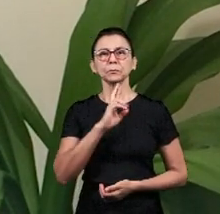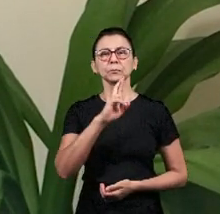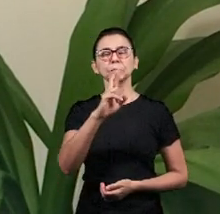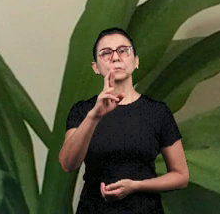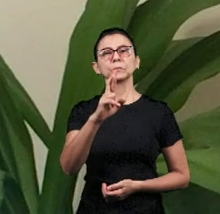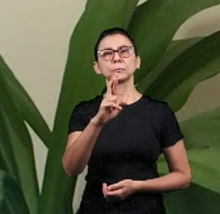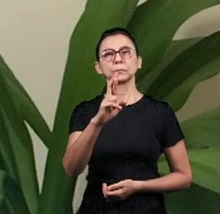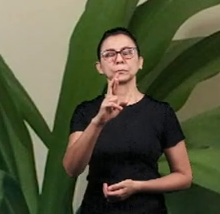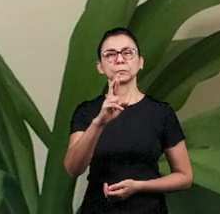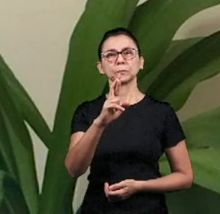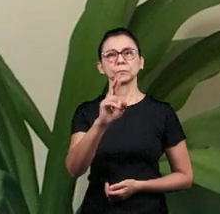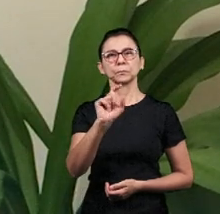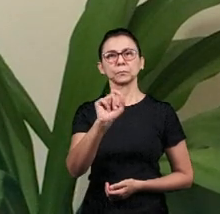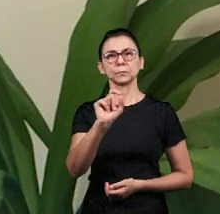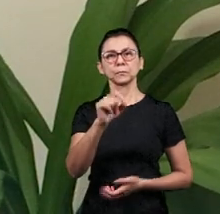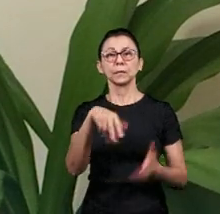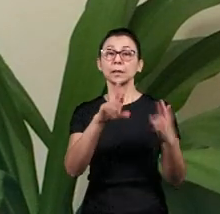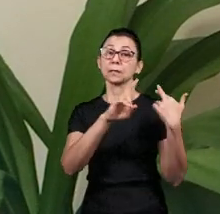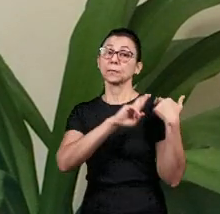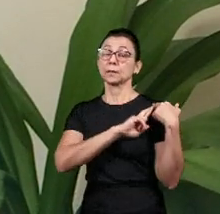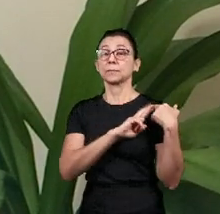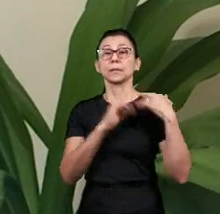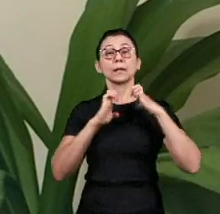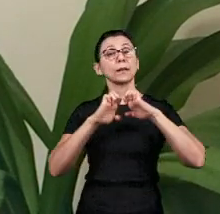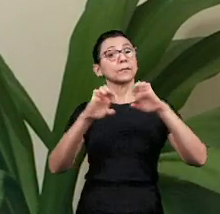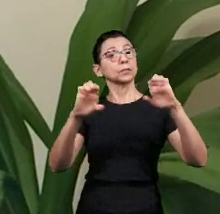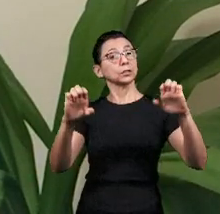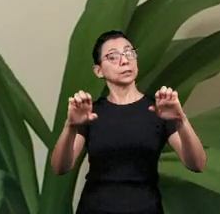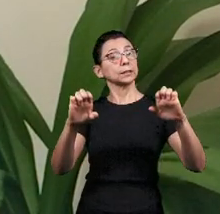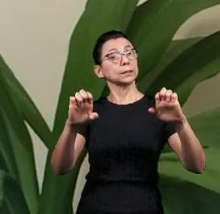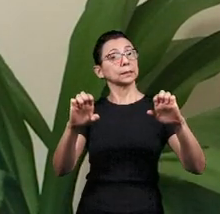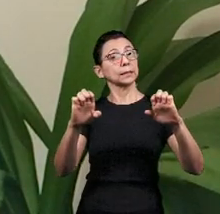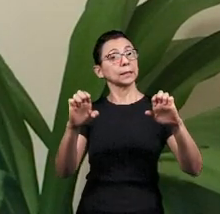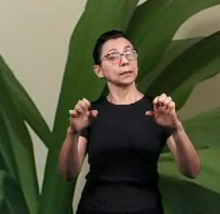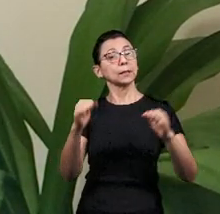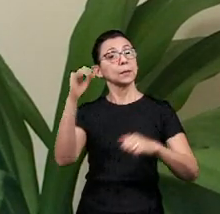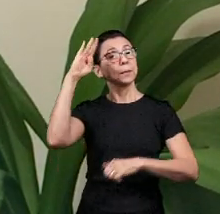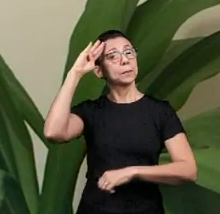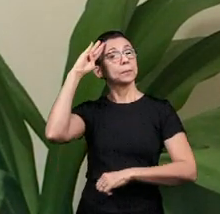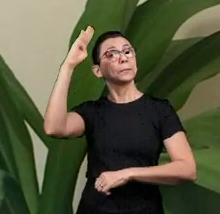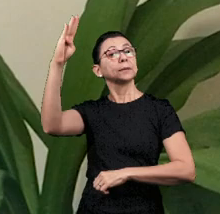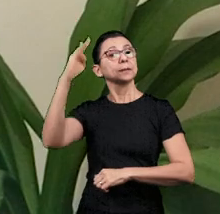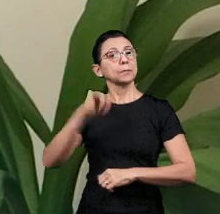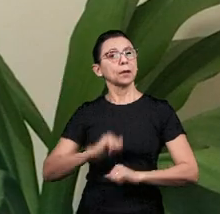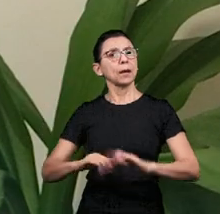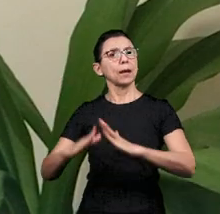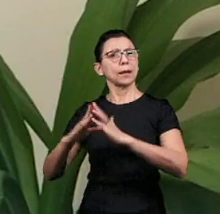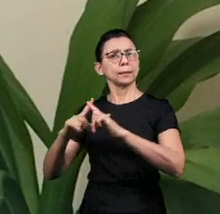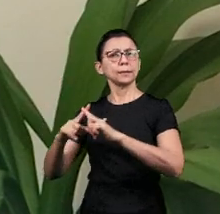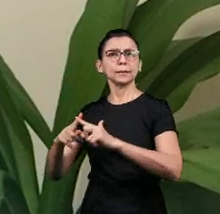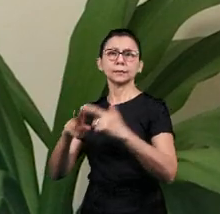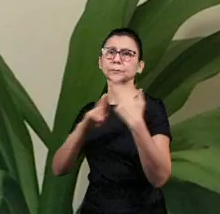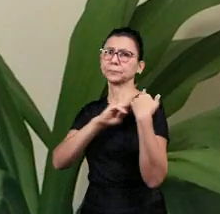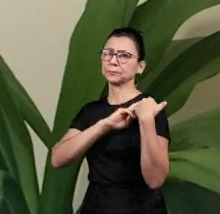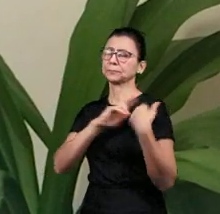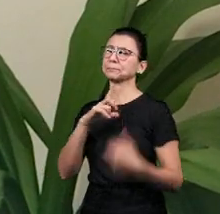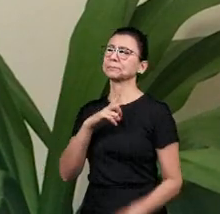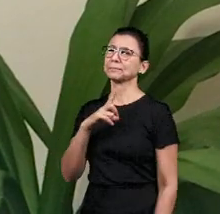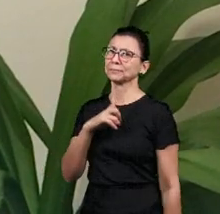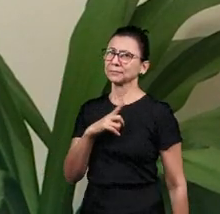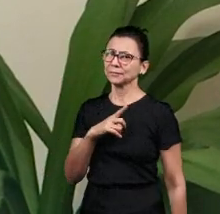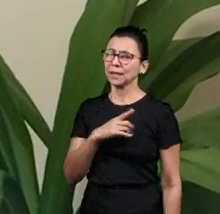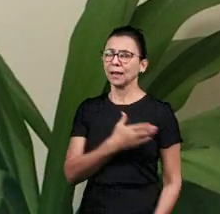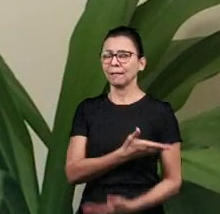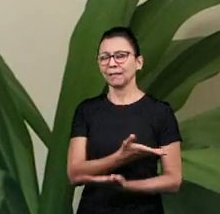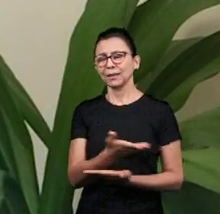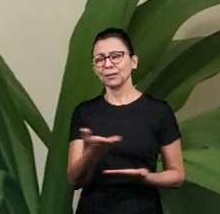la responsabilité d'évangéliser revient principalement à l'Église. Et là, les frères et sœurs,